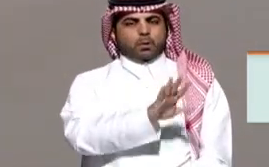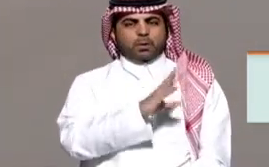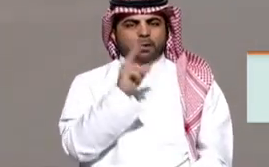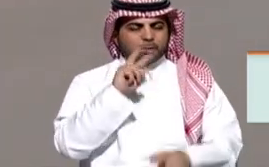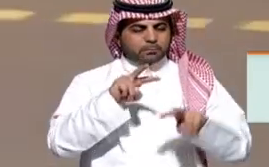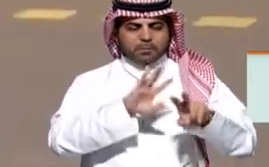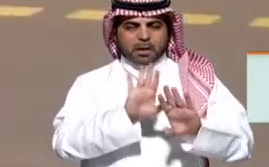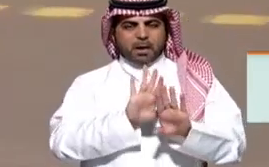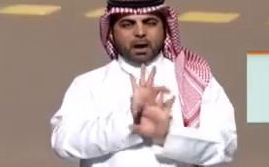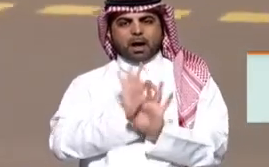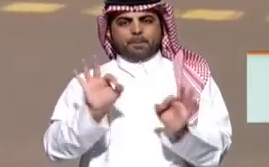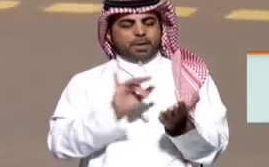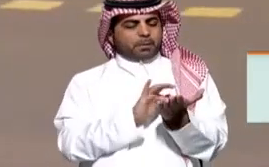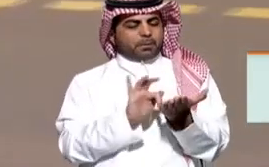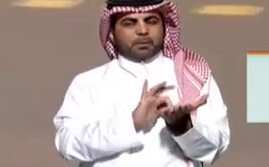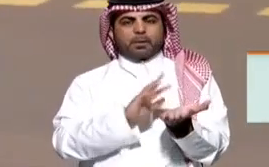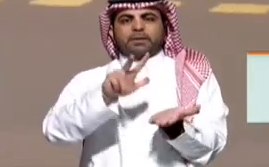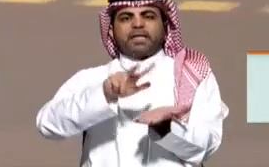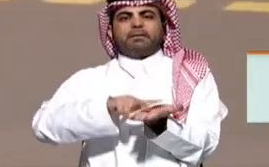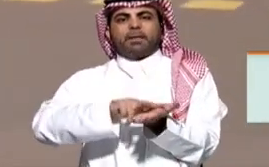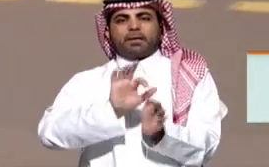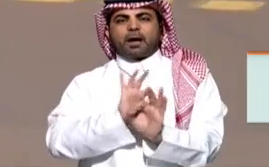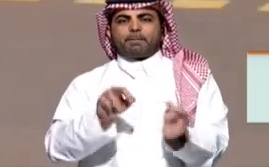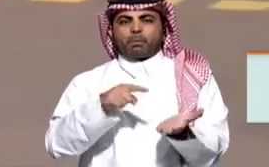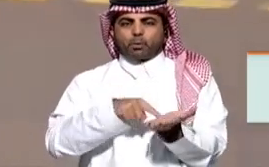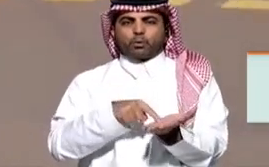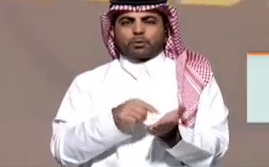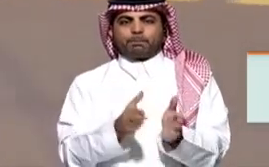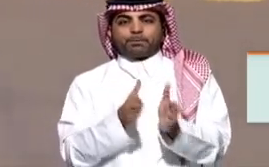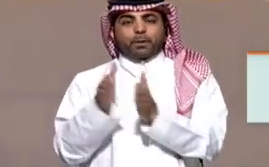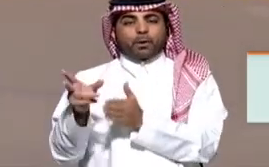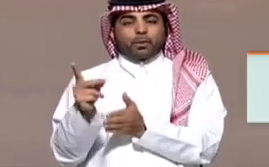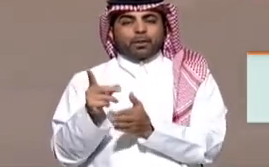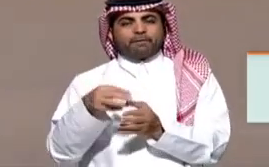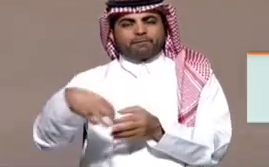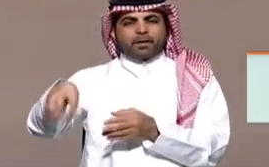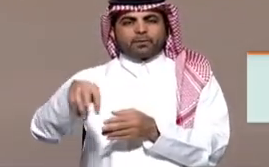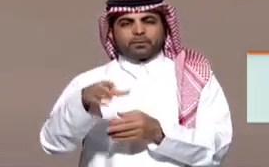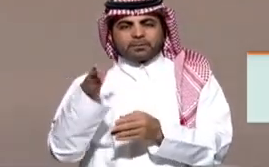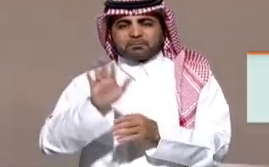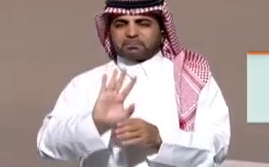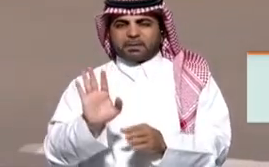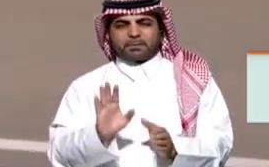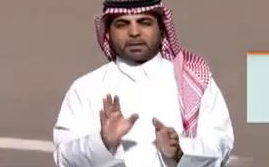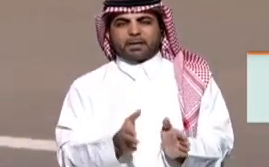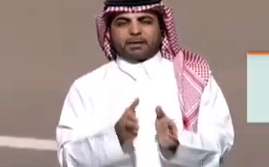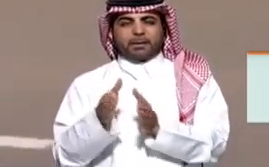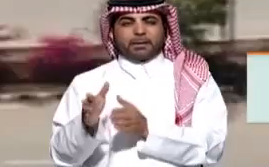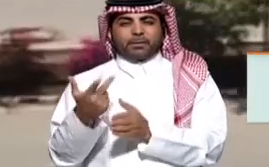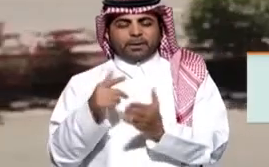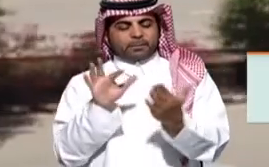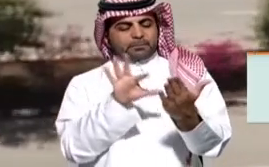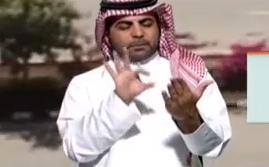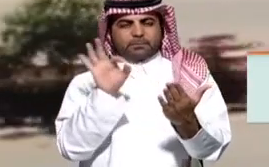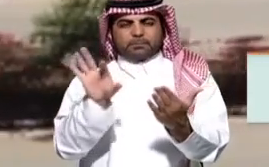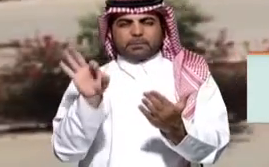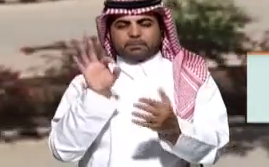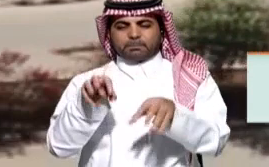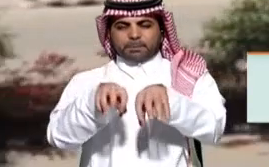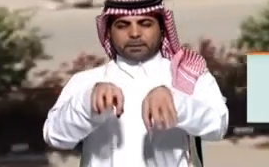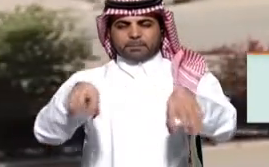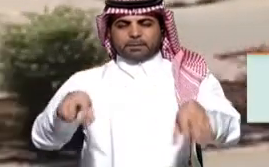الحاجة لزيارة مكاتب خدمة المستفيدين أو أحد فروع الوزارة. وتشهد هذه الخيارات السكنية